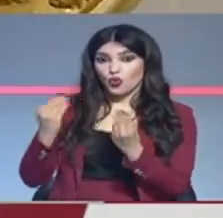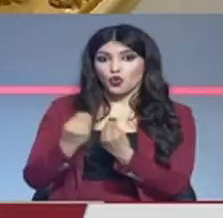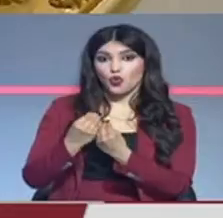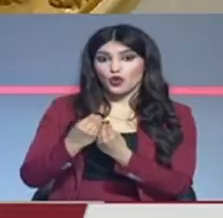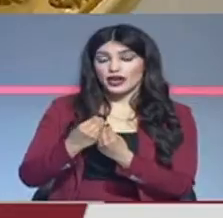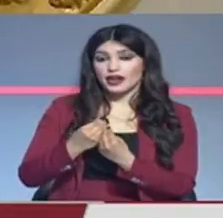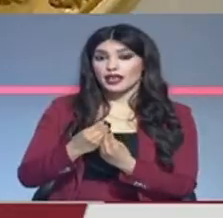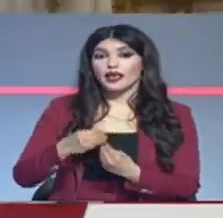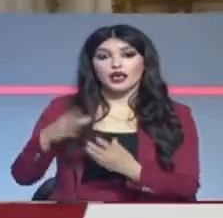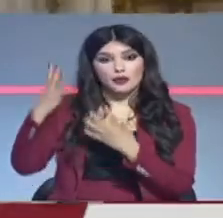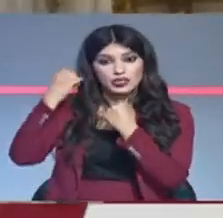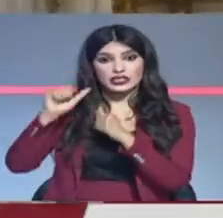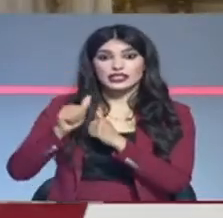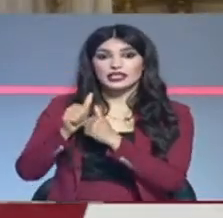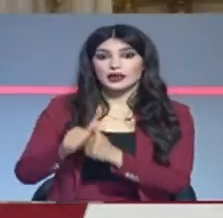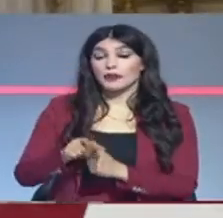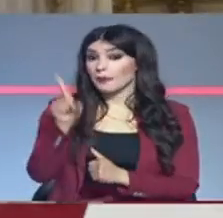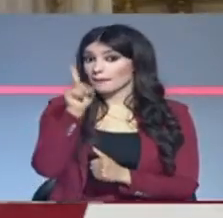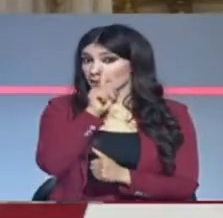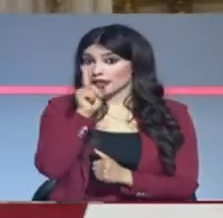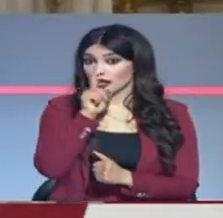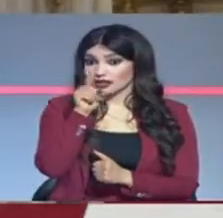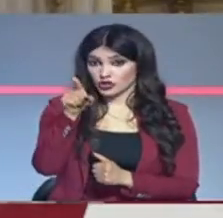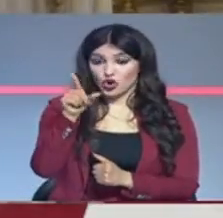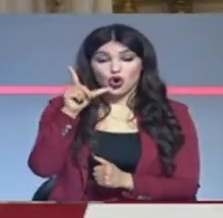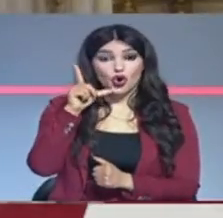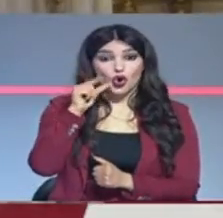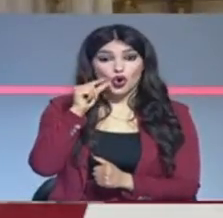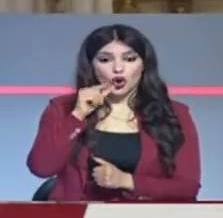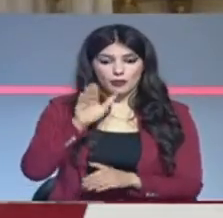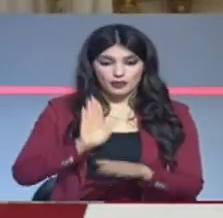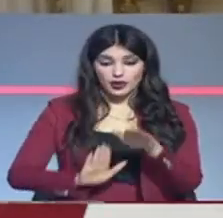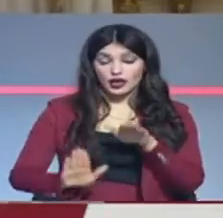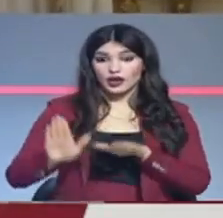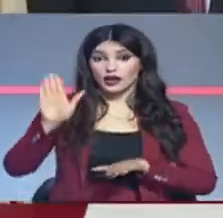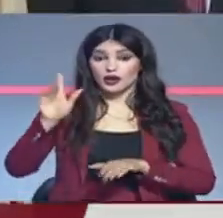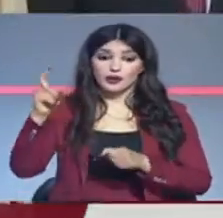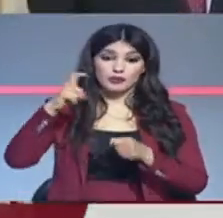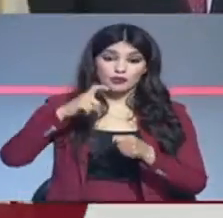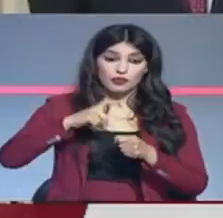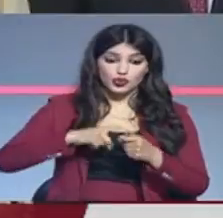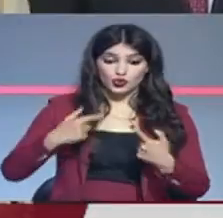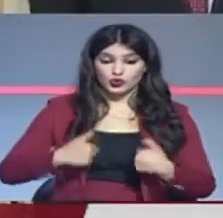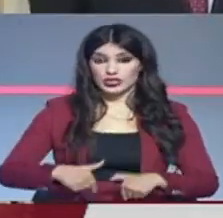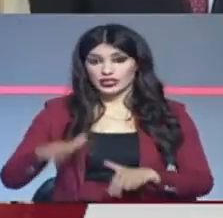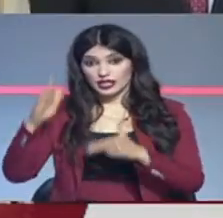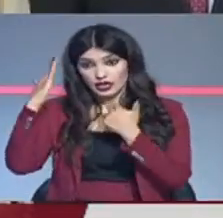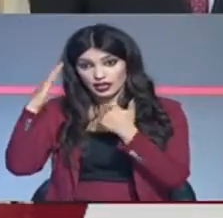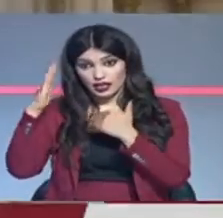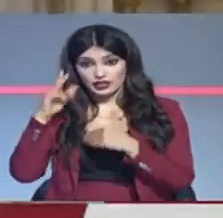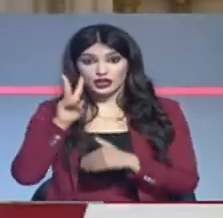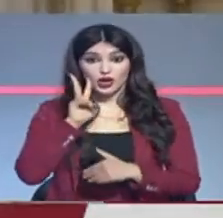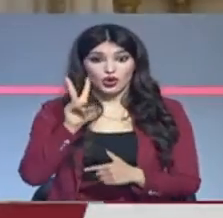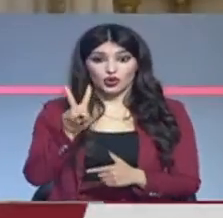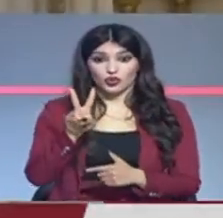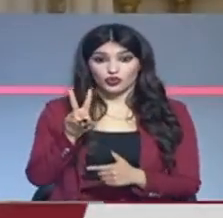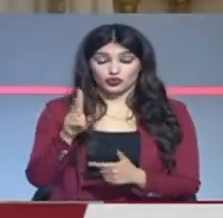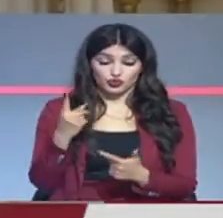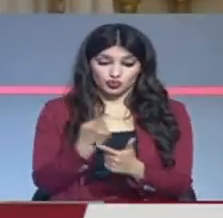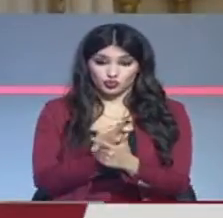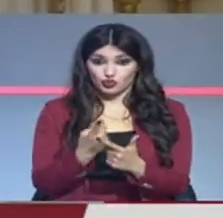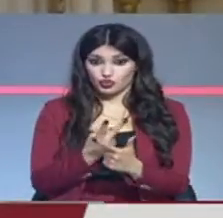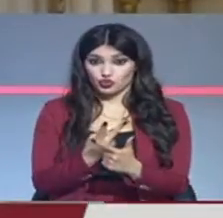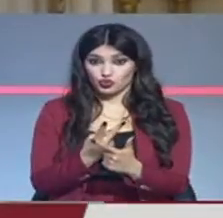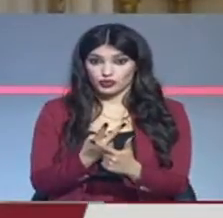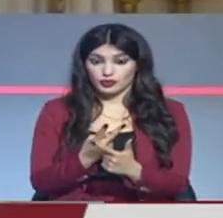البحرين وتولى السفير اداء اليمين امام رئيس الجمهوريه بحضور وزير الشؤون الخارجيه والهجره والتونسيين بالخارج